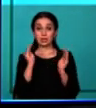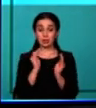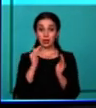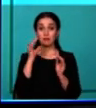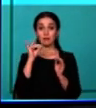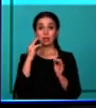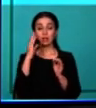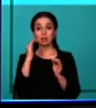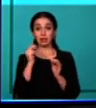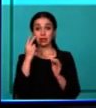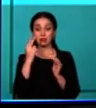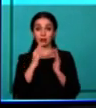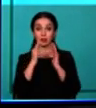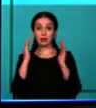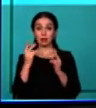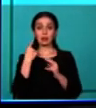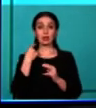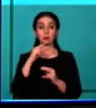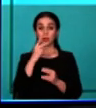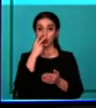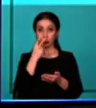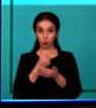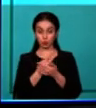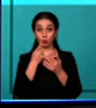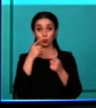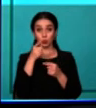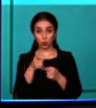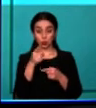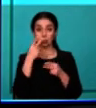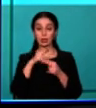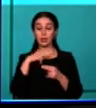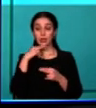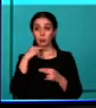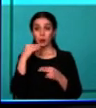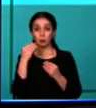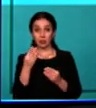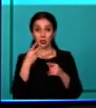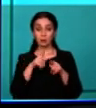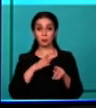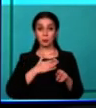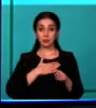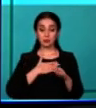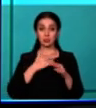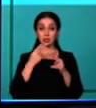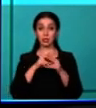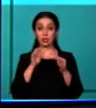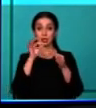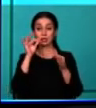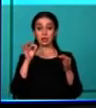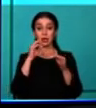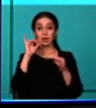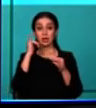дан катта қийматларни кўриб чиқайлик. Бунда эътибор беринг, бизнинг тармоқларимиз x